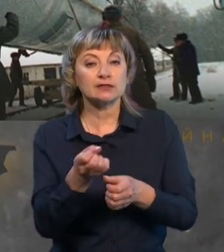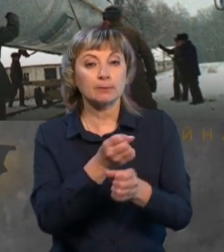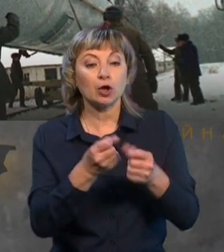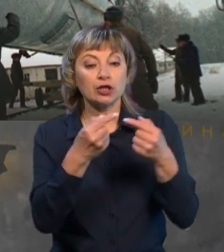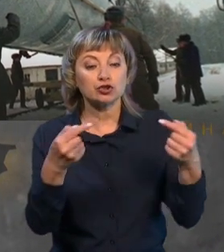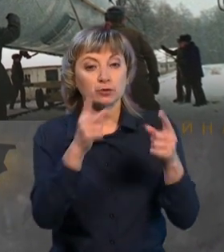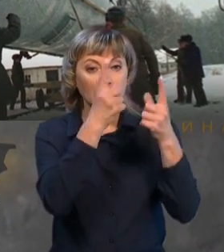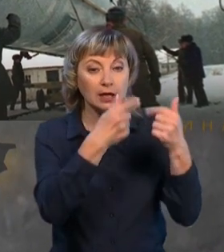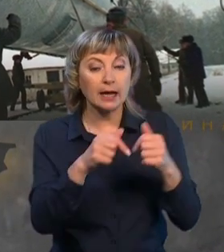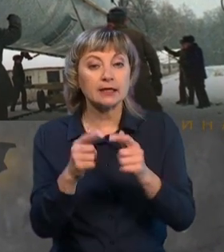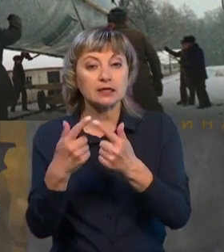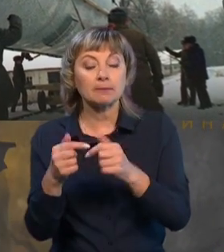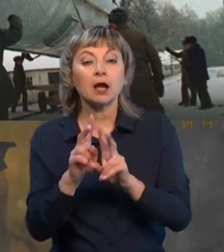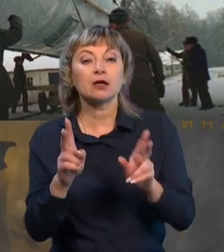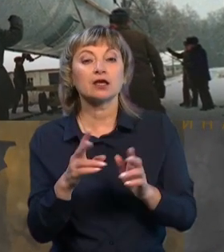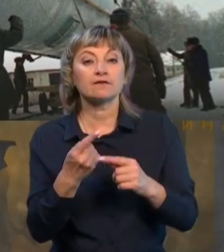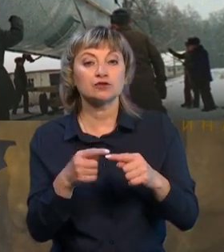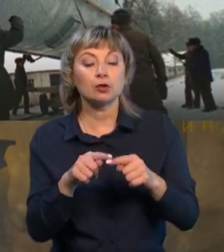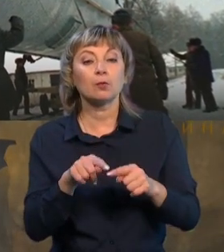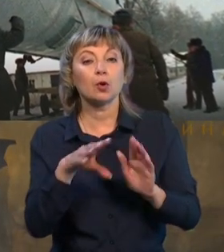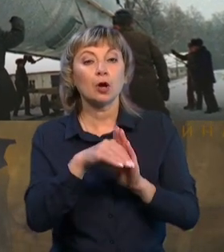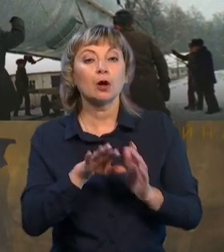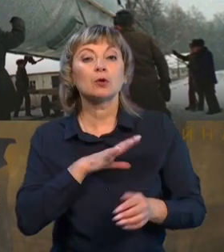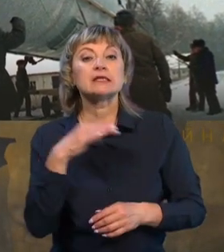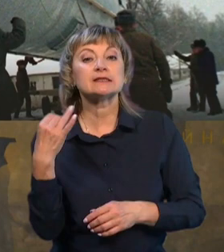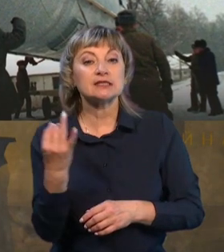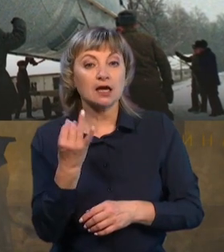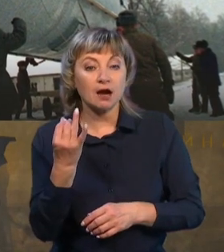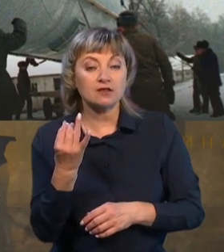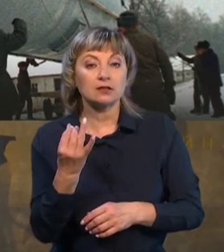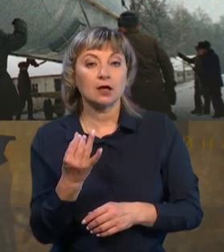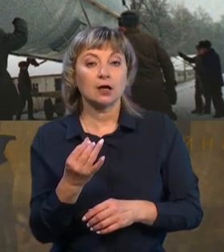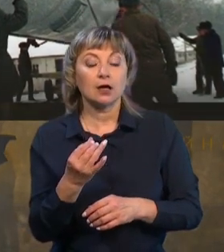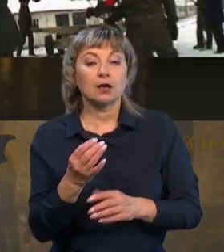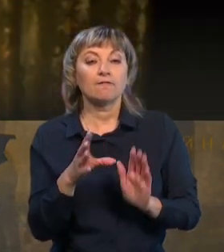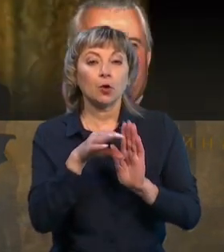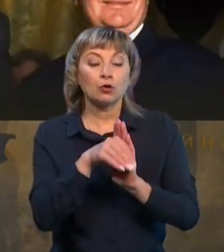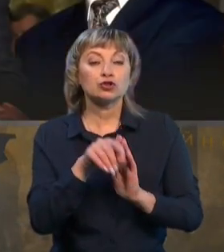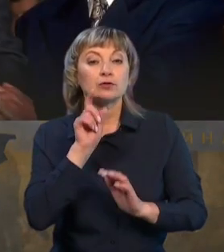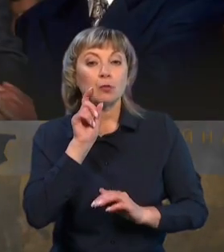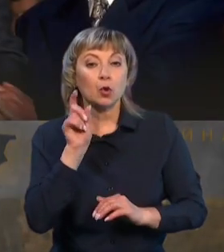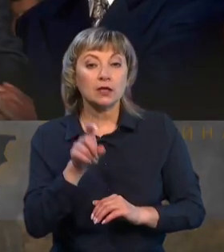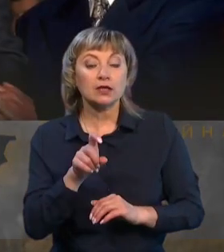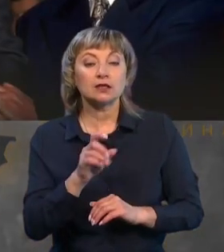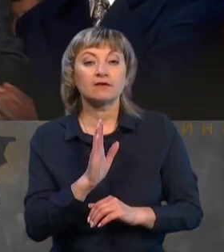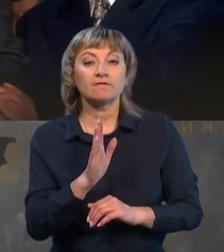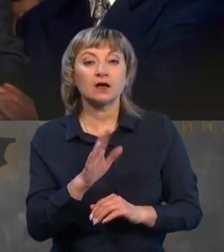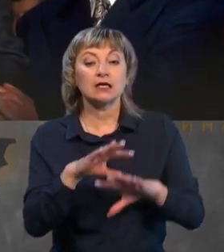країнами які в цьому були зацікавлені з входженням України в